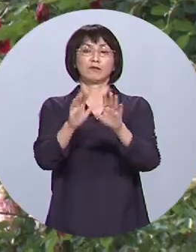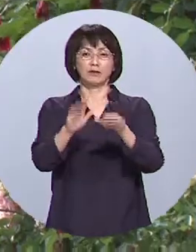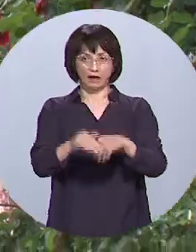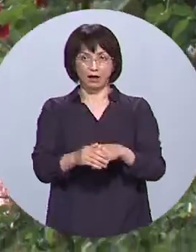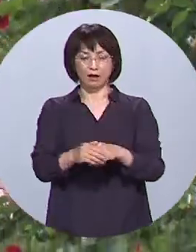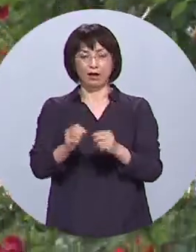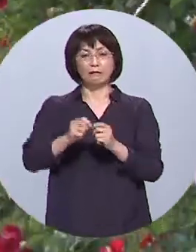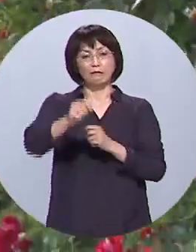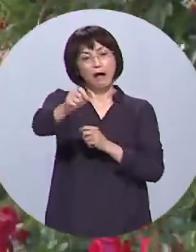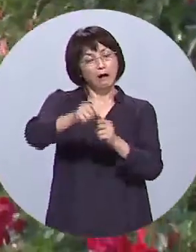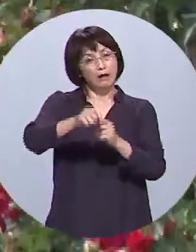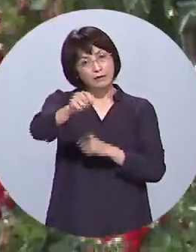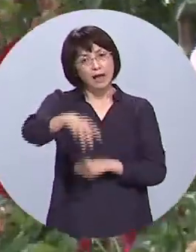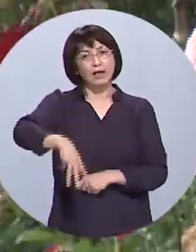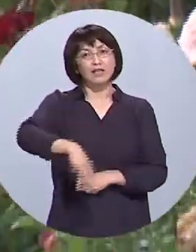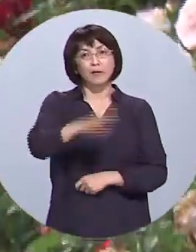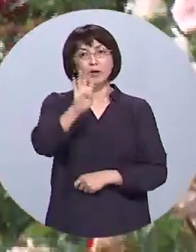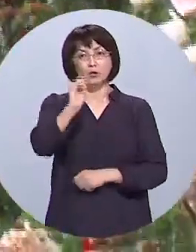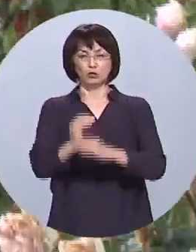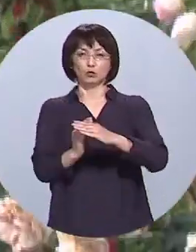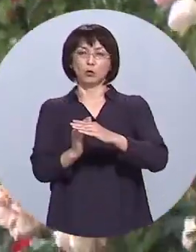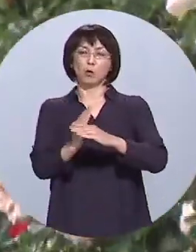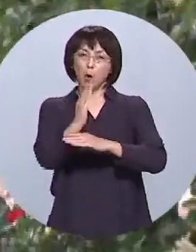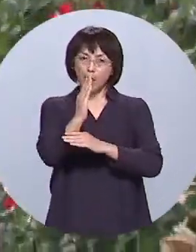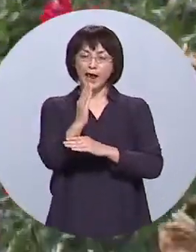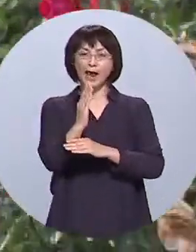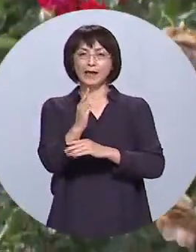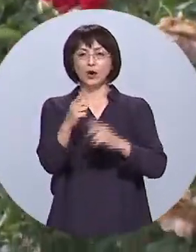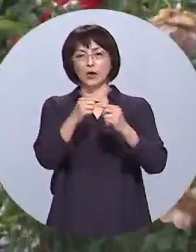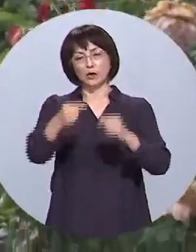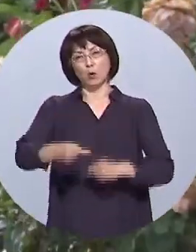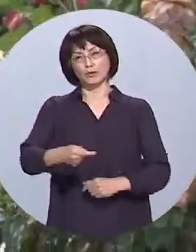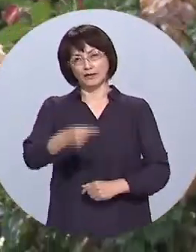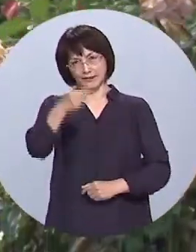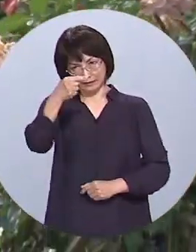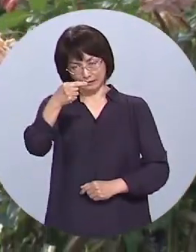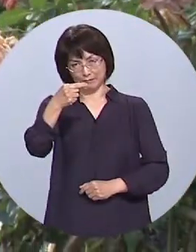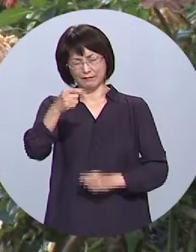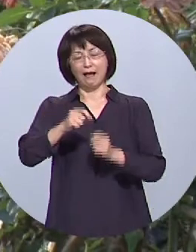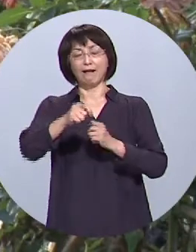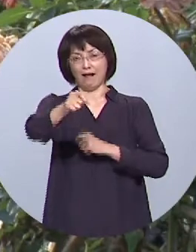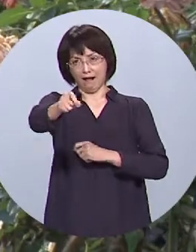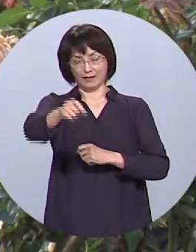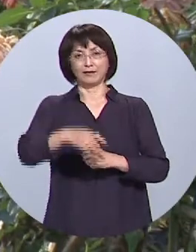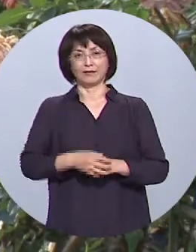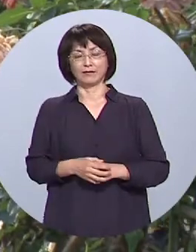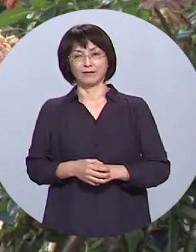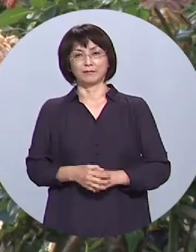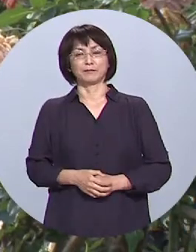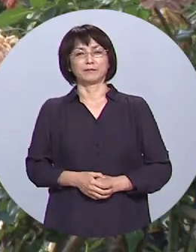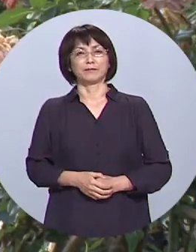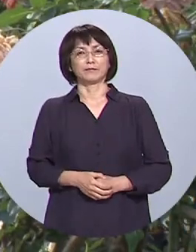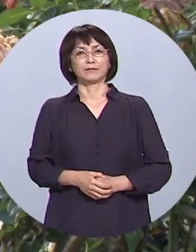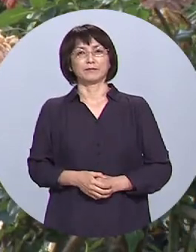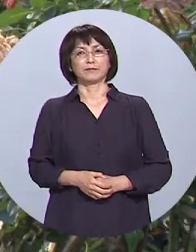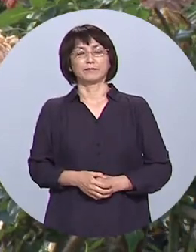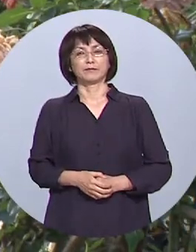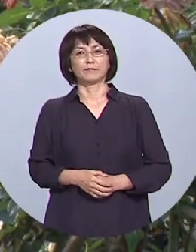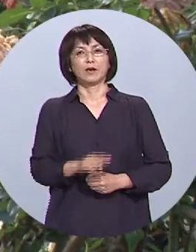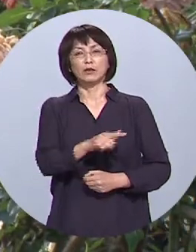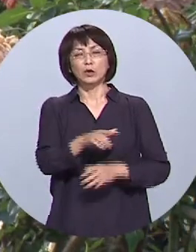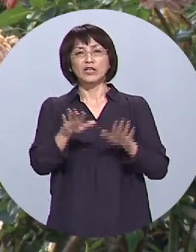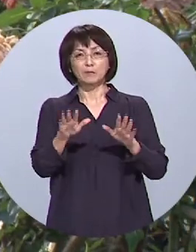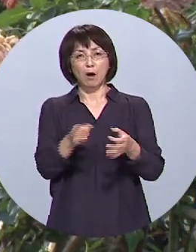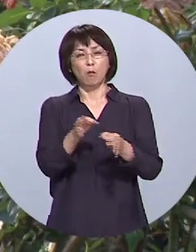は340メートルを超え、日本一と歌われています。明日までバラの小道週間として模擬店など